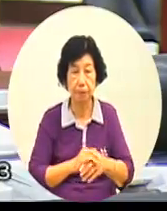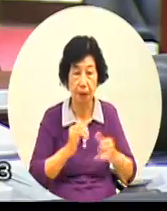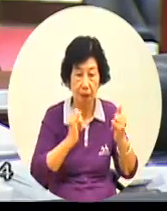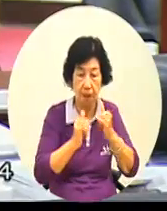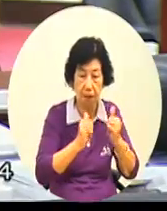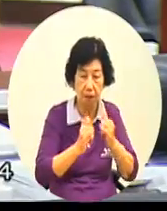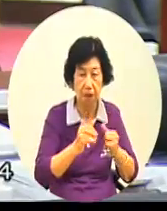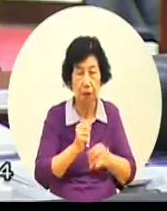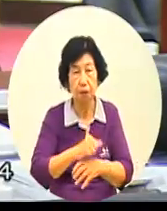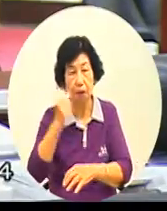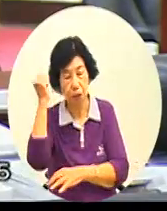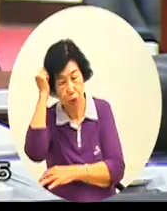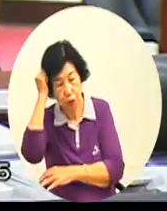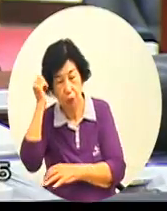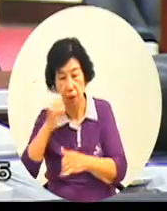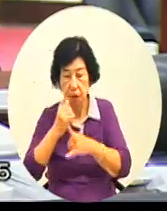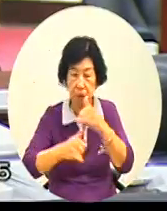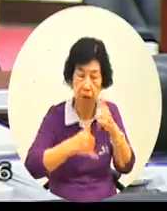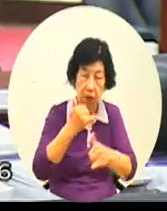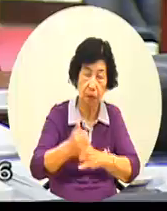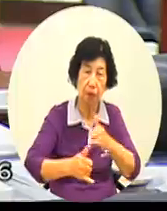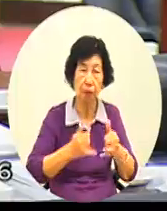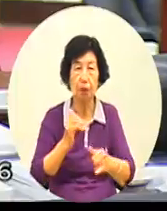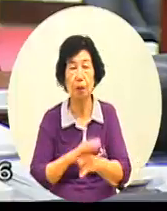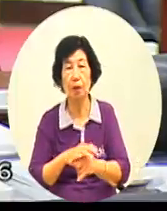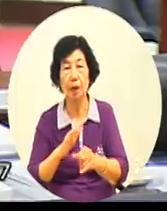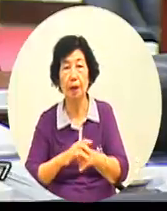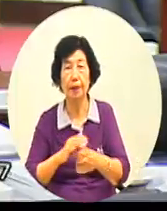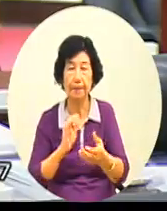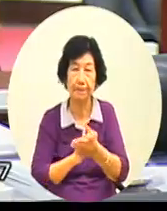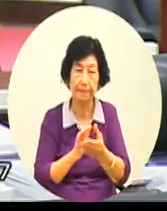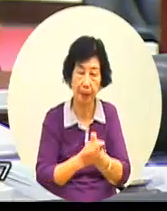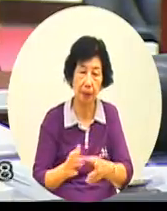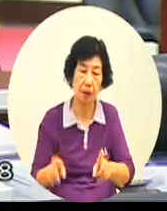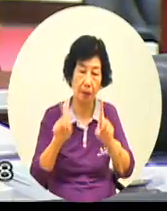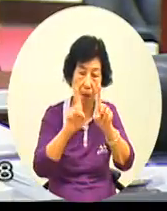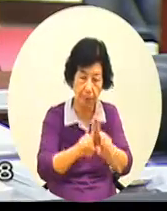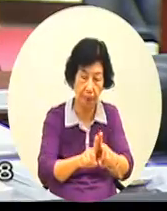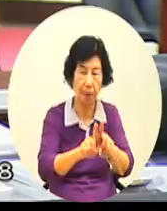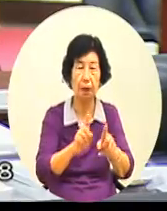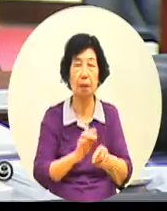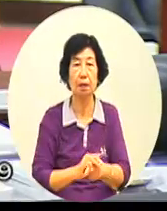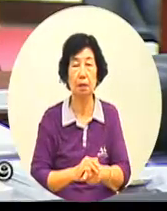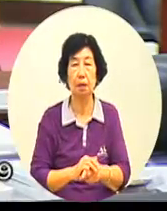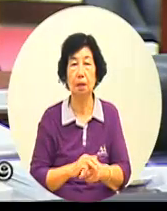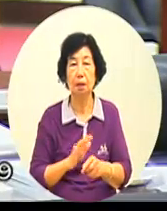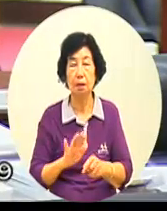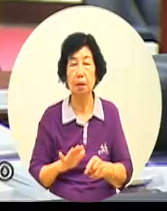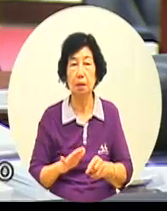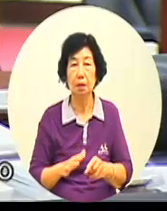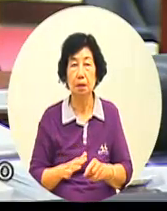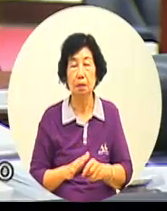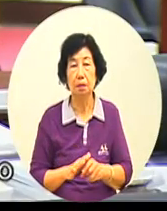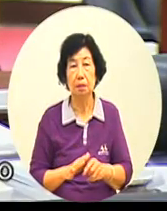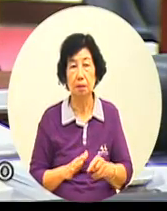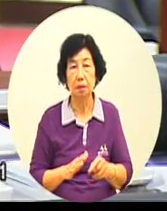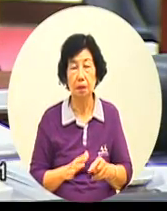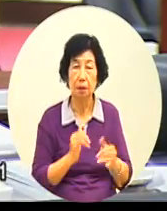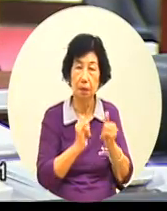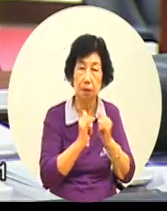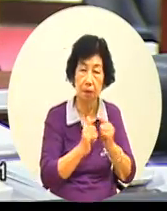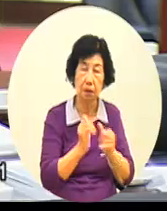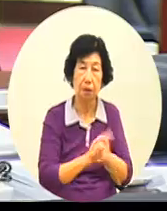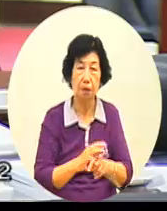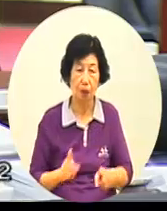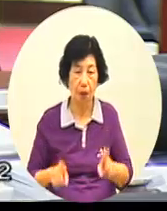顾，或者是朋友的陪伴，那他没有朋友的陪伴的时候，他在这个部分我们在社会相关的一个陪伴